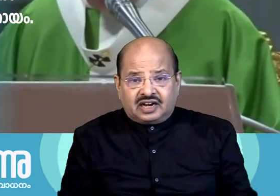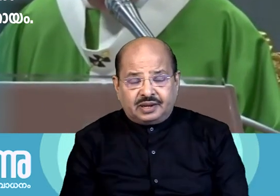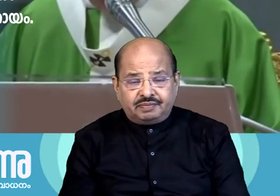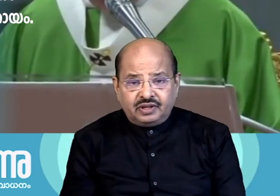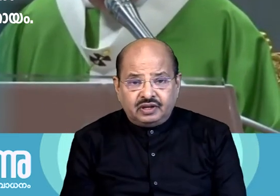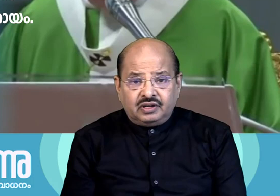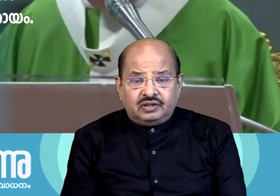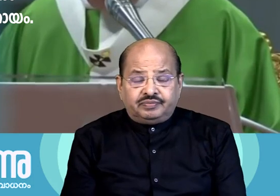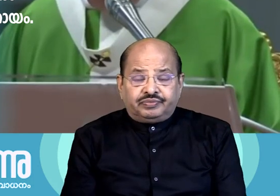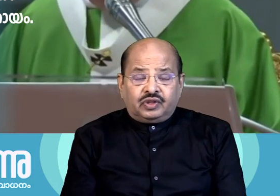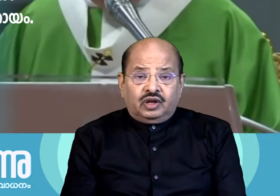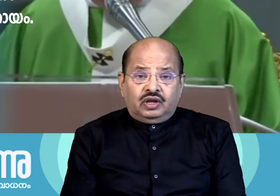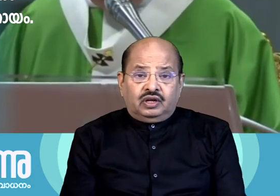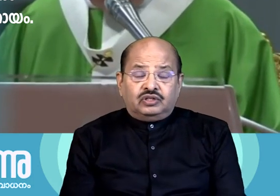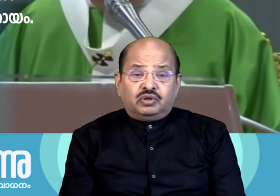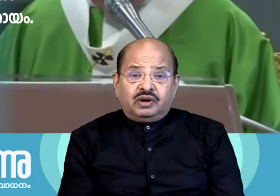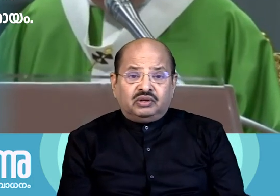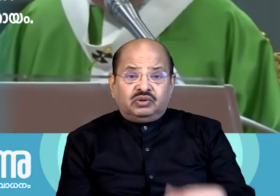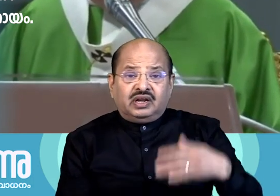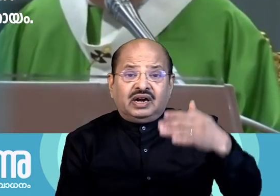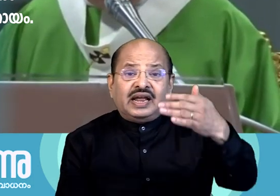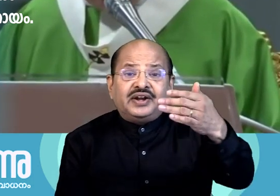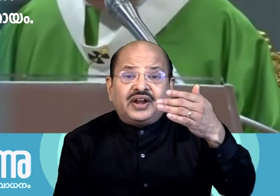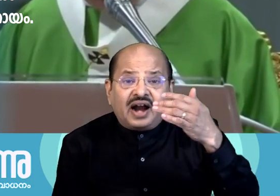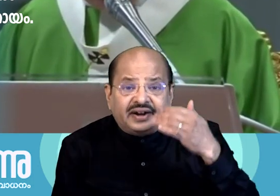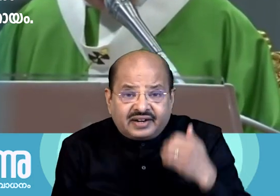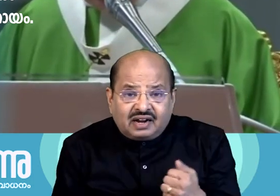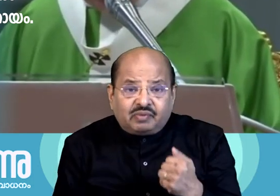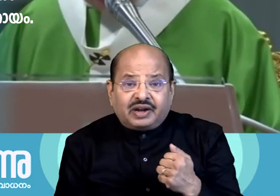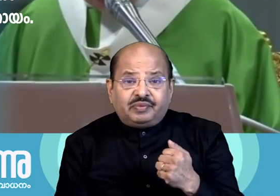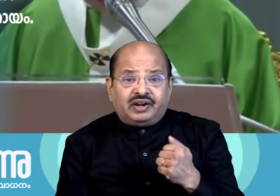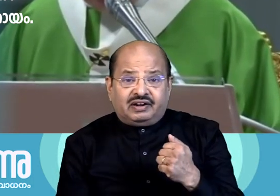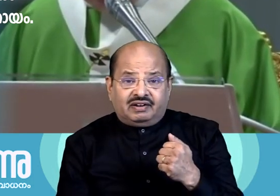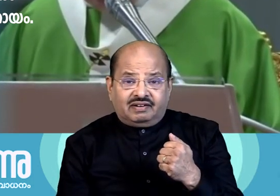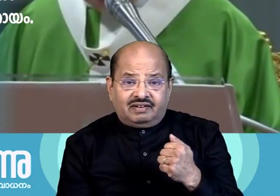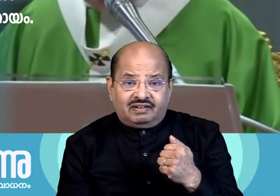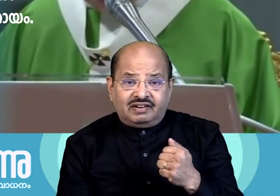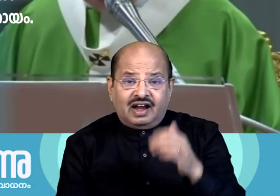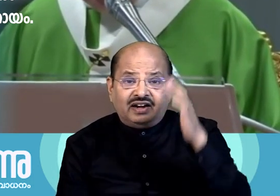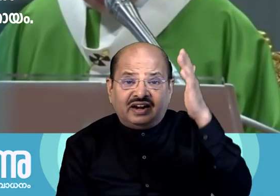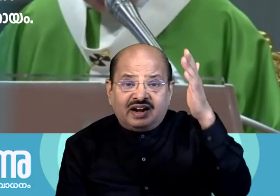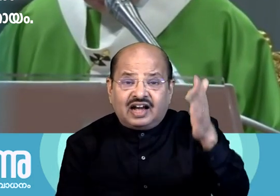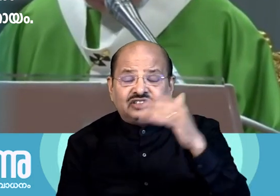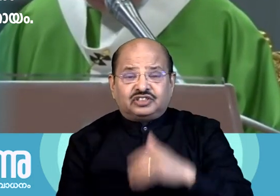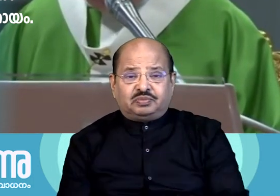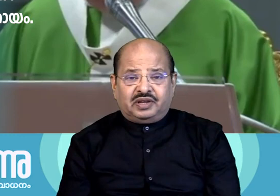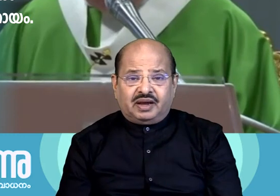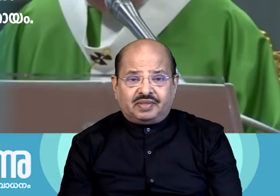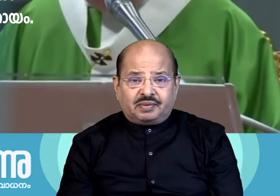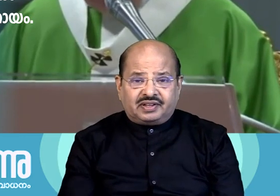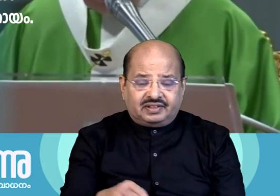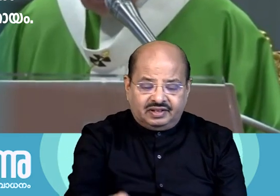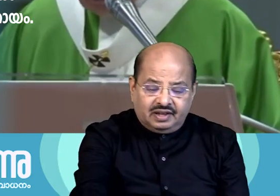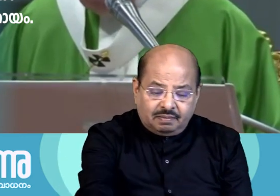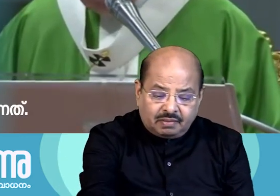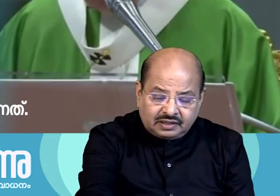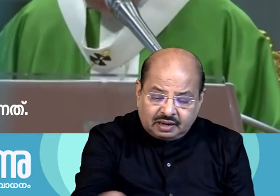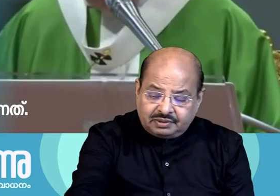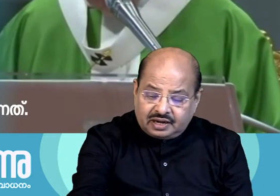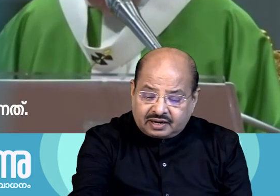പരസ്പര സഹായം. യേശു പറഞ്ഞു, നിങ്ങൾ എൻ്റെ അടുക്കൽ വരുവിൻ, ഞാൻ നിങ്ങളെ ആശ്വസിപ്പിക്കാം എന്ന്